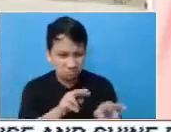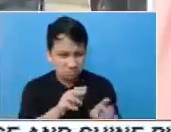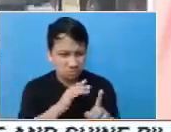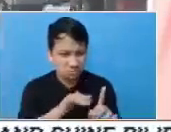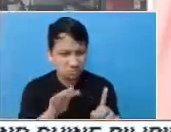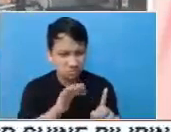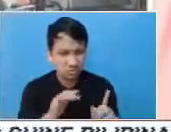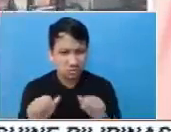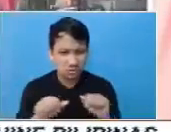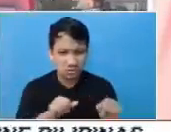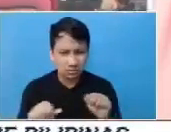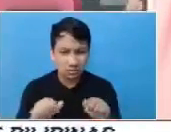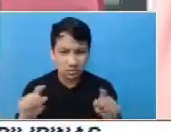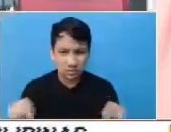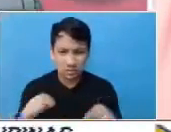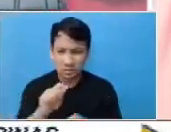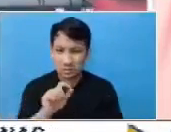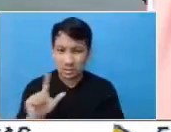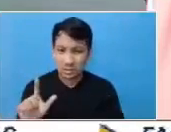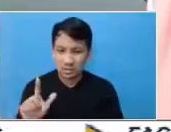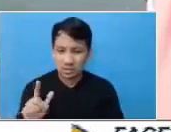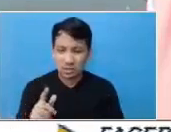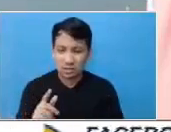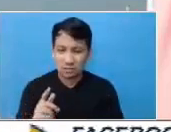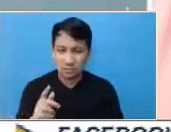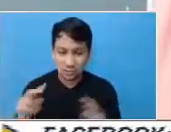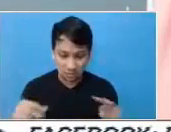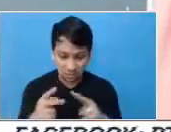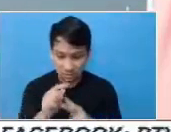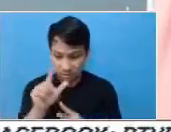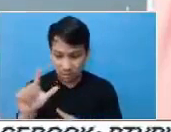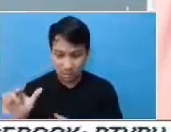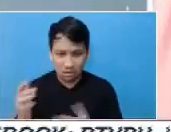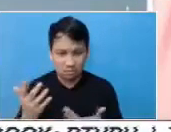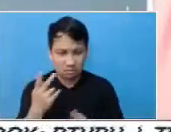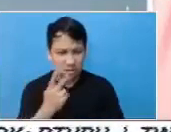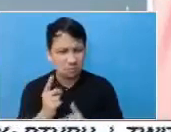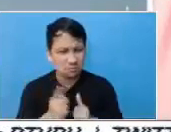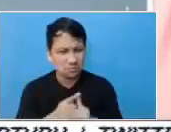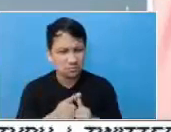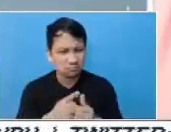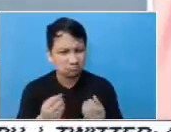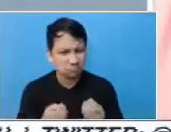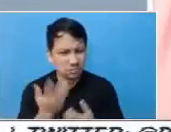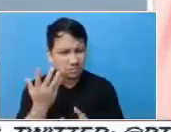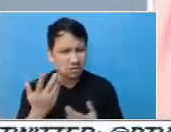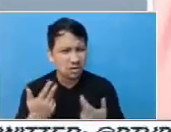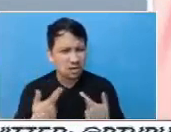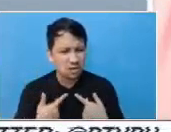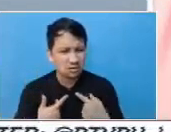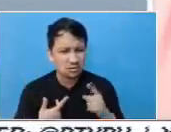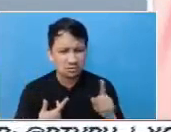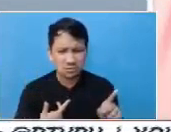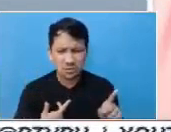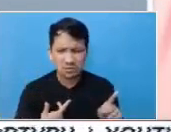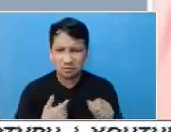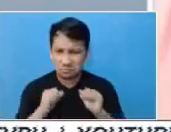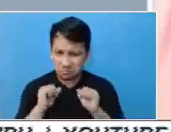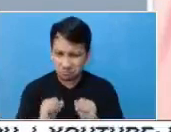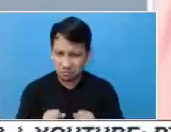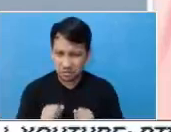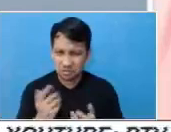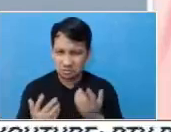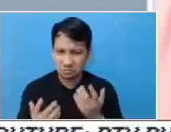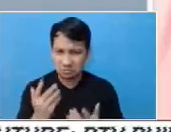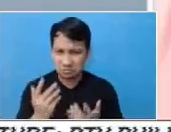kapag ang yung volcanic smog, no, na nandoon mismo sa Taal Lake area,